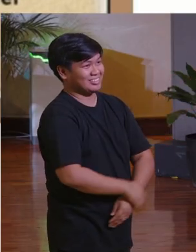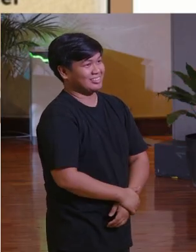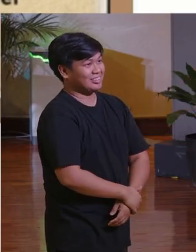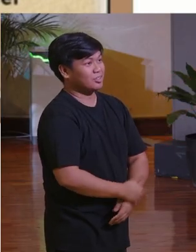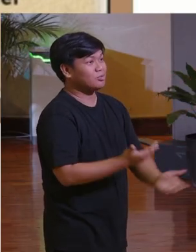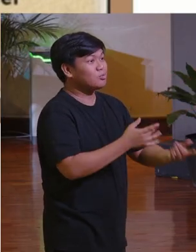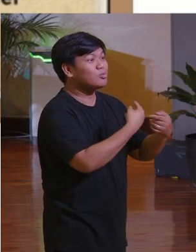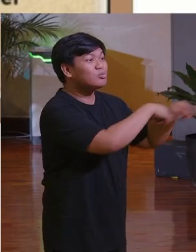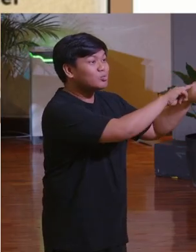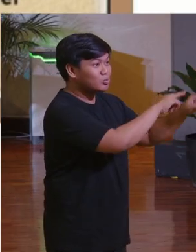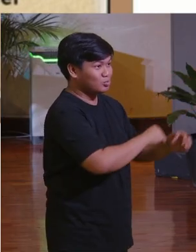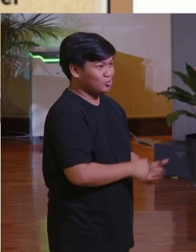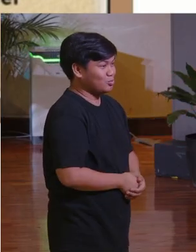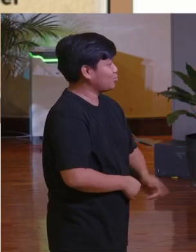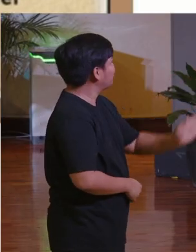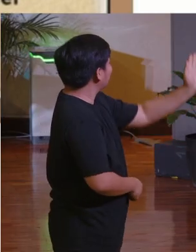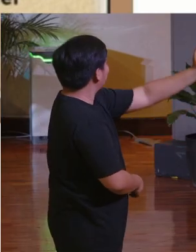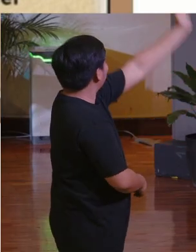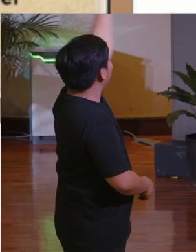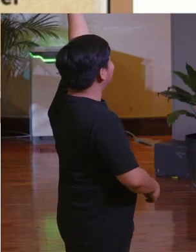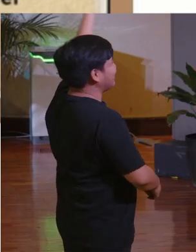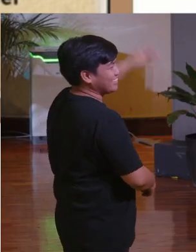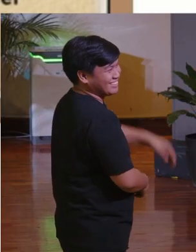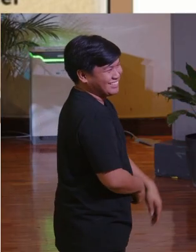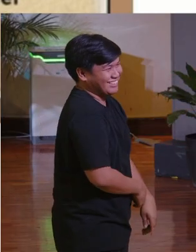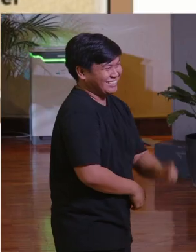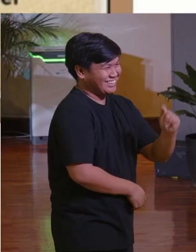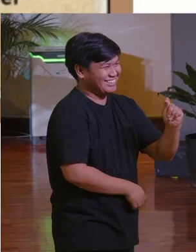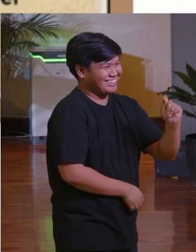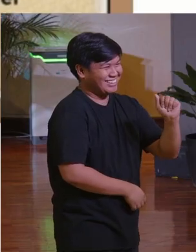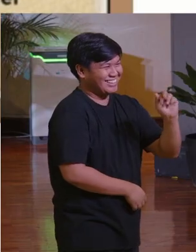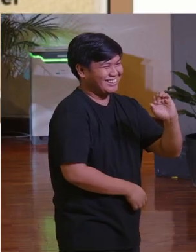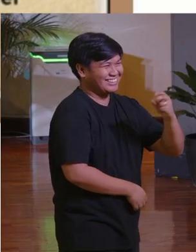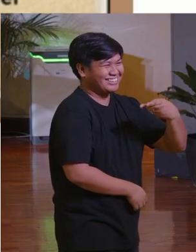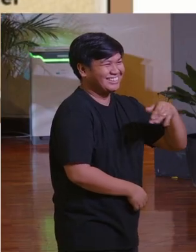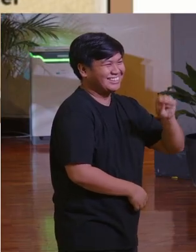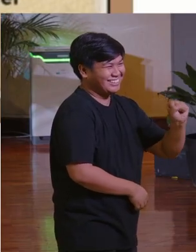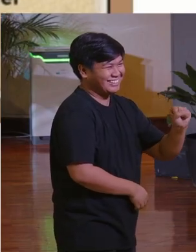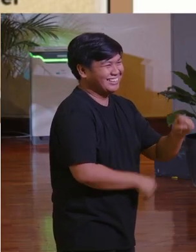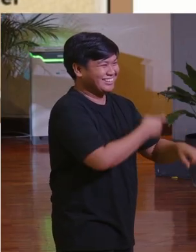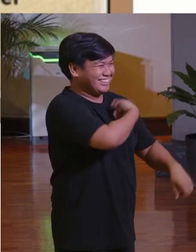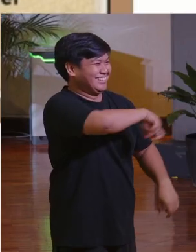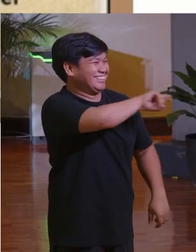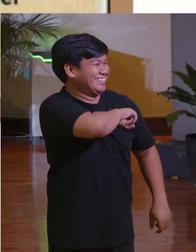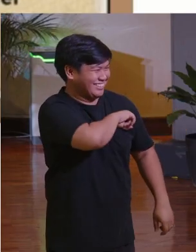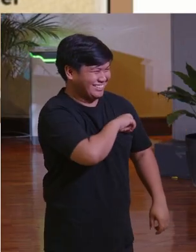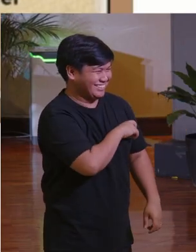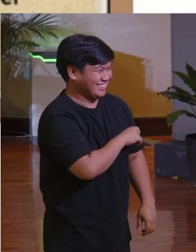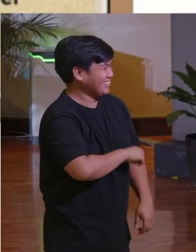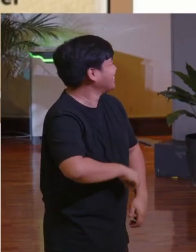Saan siya nagpunta? Nagpunta si Jonah doon